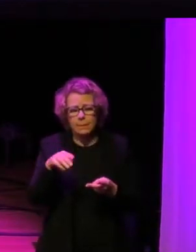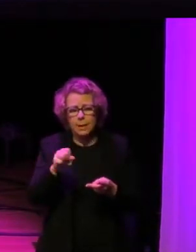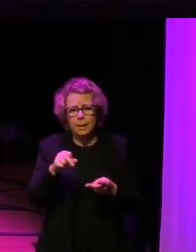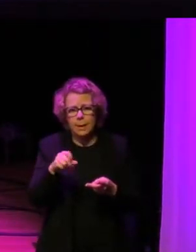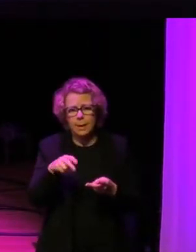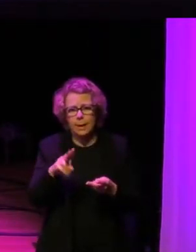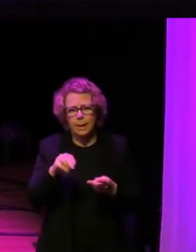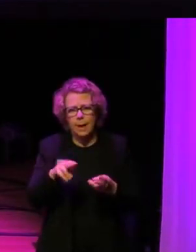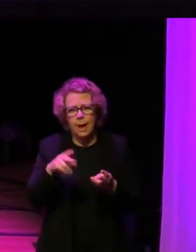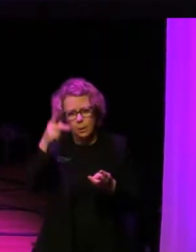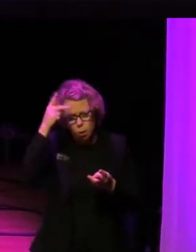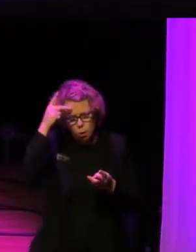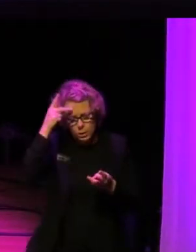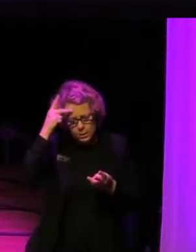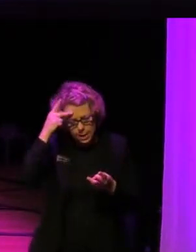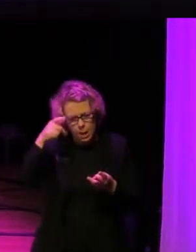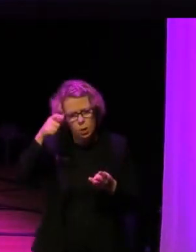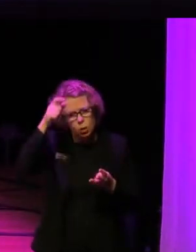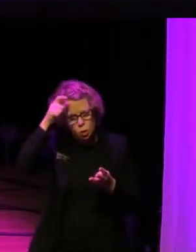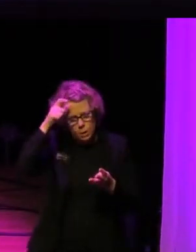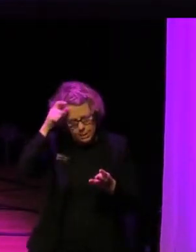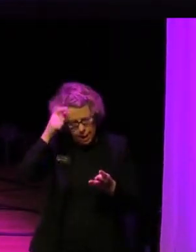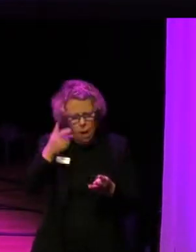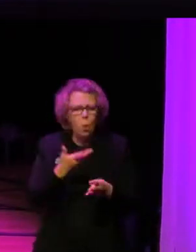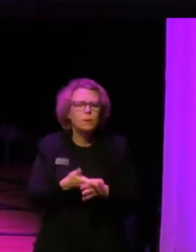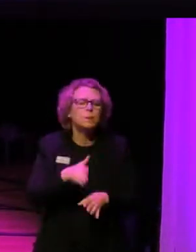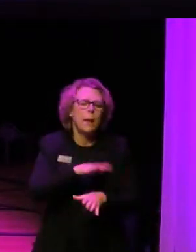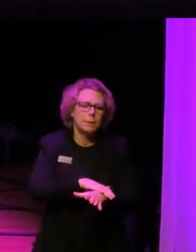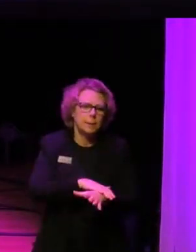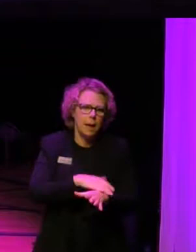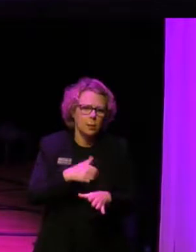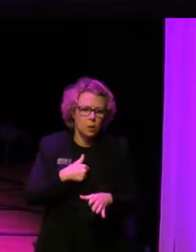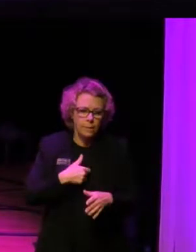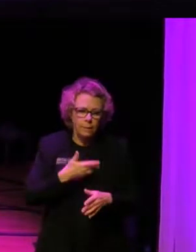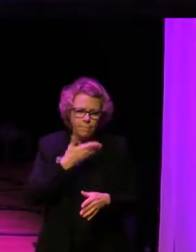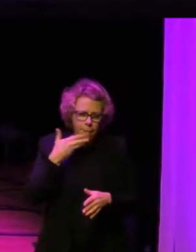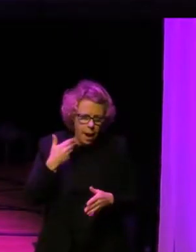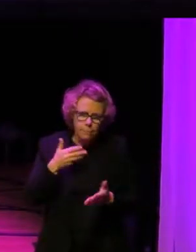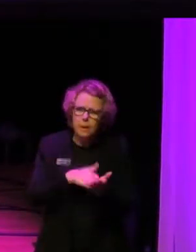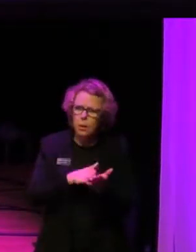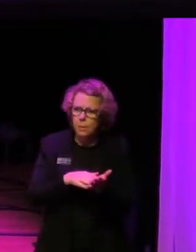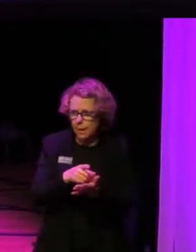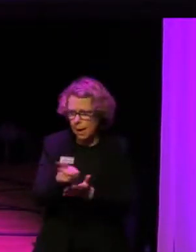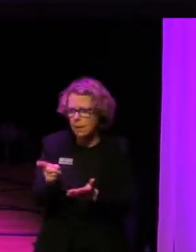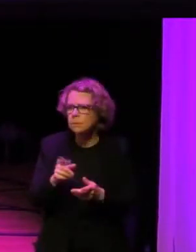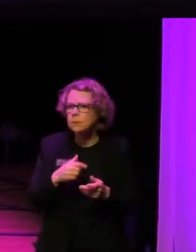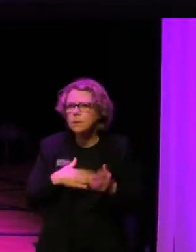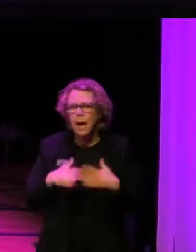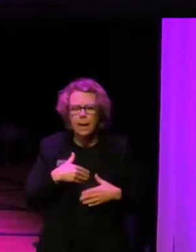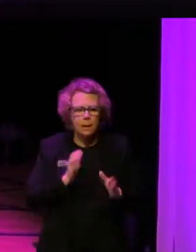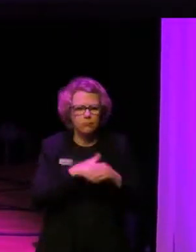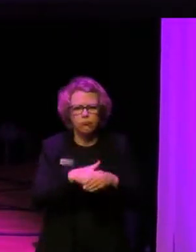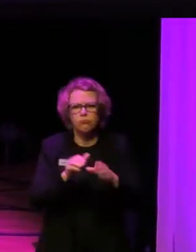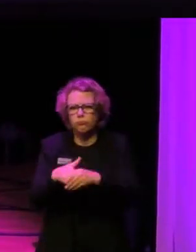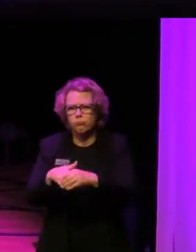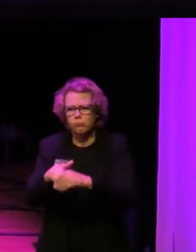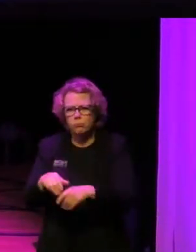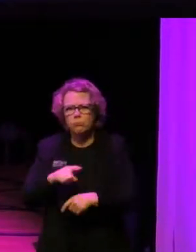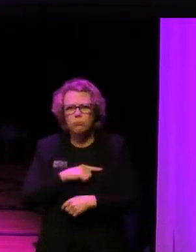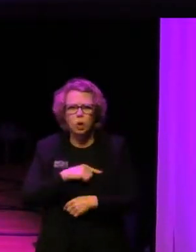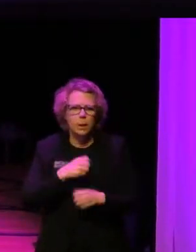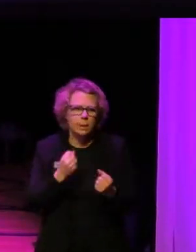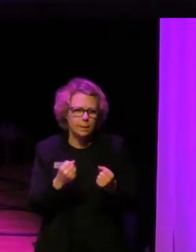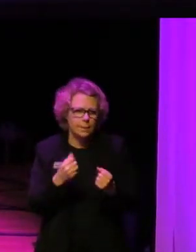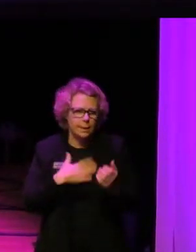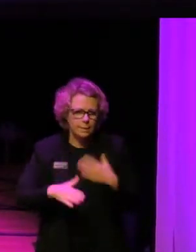kurdiska, turkiska och spanska. Jag vill varmt rekommendera dem. Gå gärna på de seminarierna. Det är väldigt intressanta och